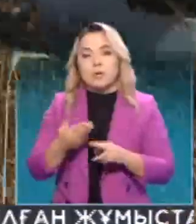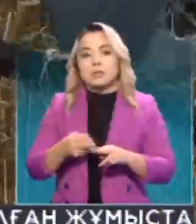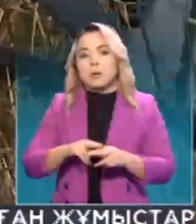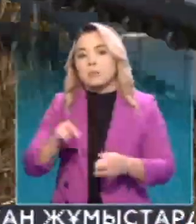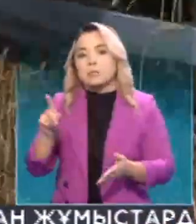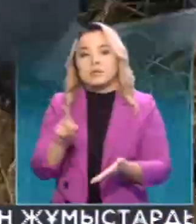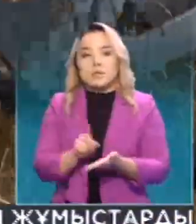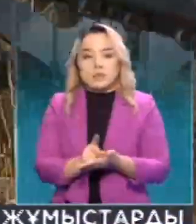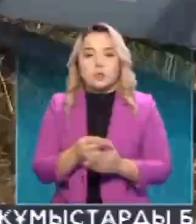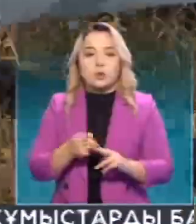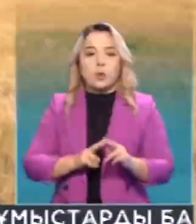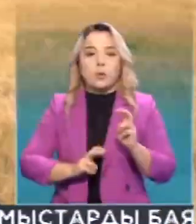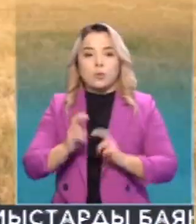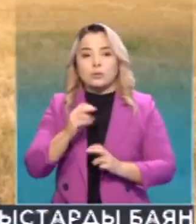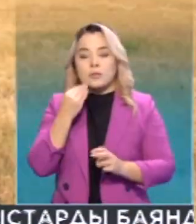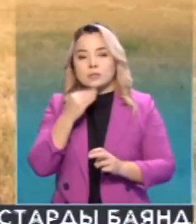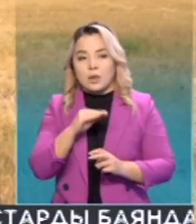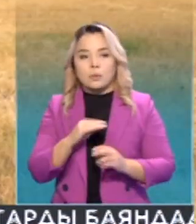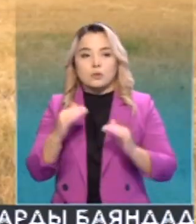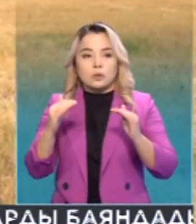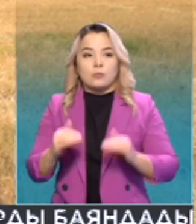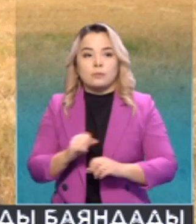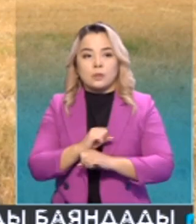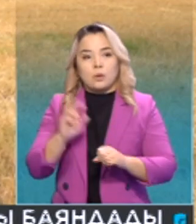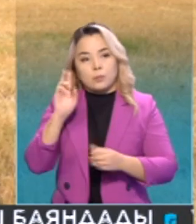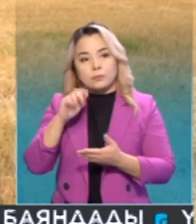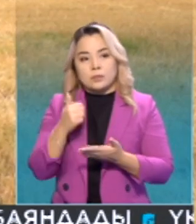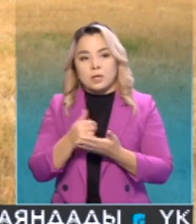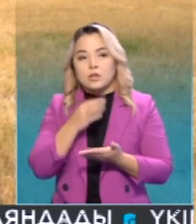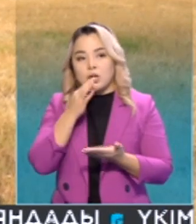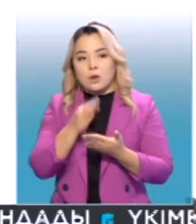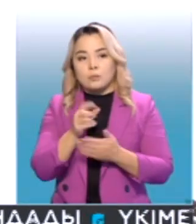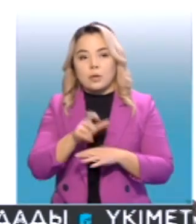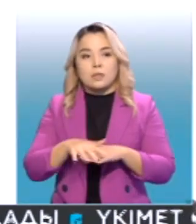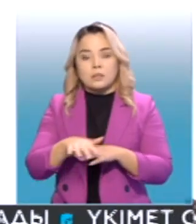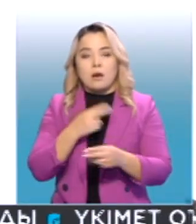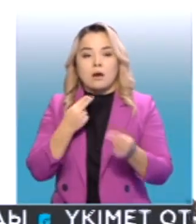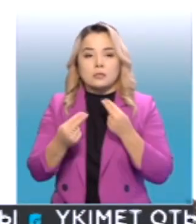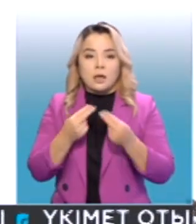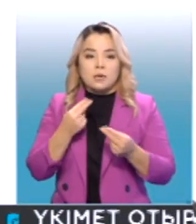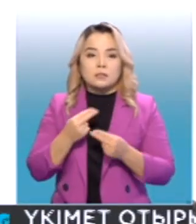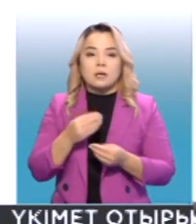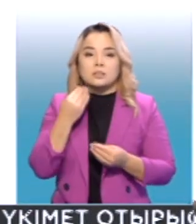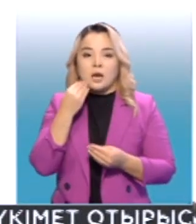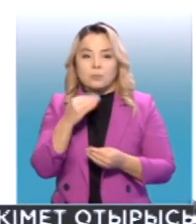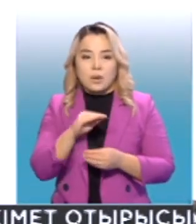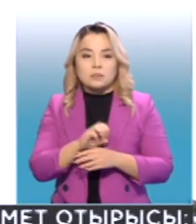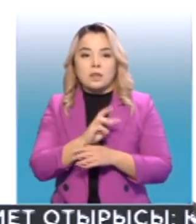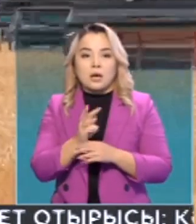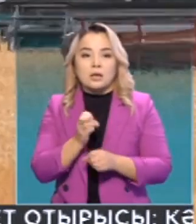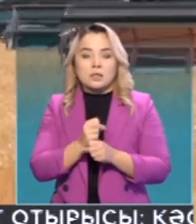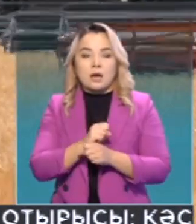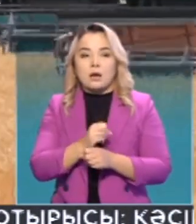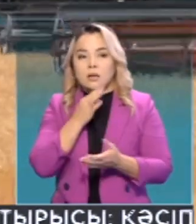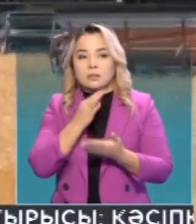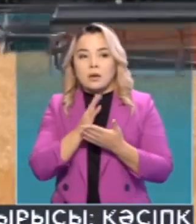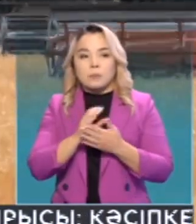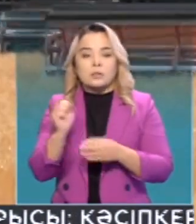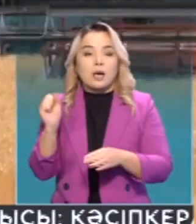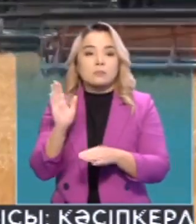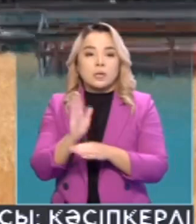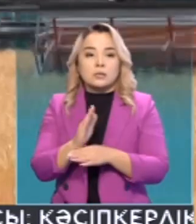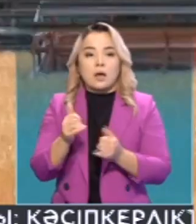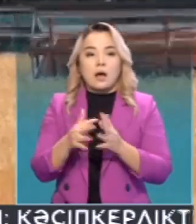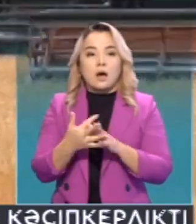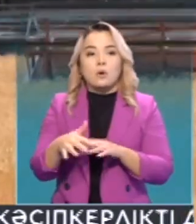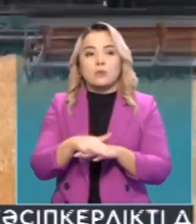міндет өнімнің сапасын түсіріп алмау. Үкімет басшысы жауаптыларға астықтың сапалы сақталуын қамтамасыз етуді тапсырды. Ол үшін